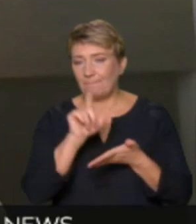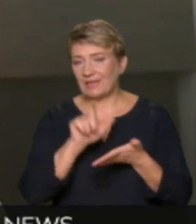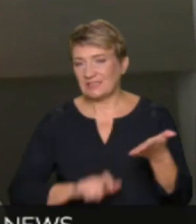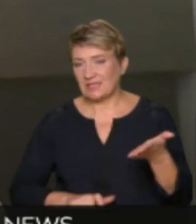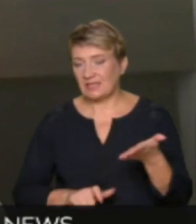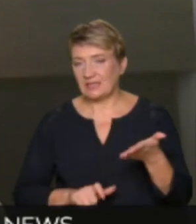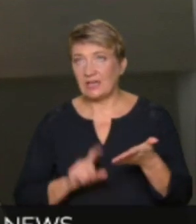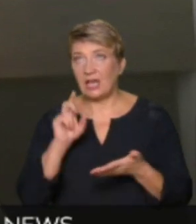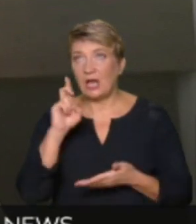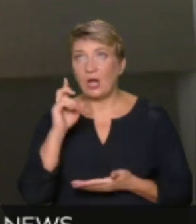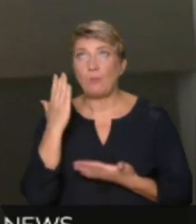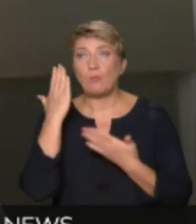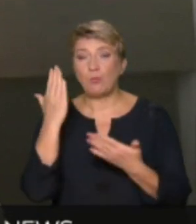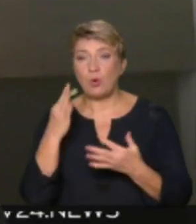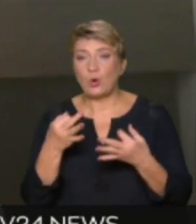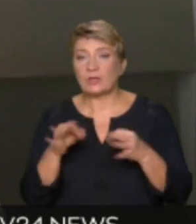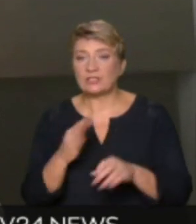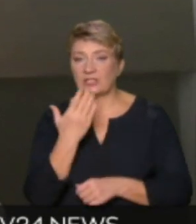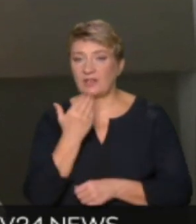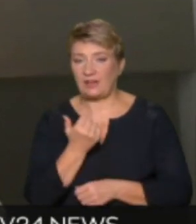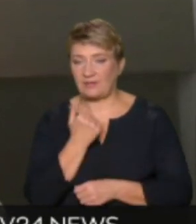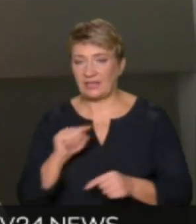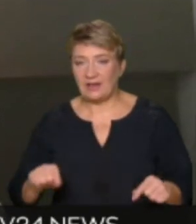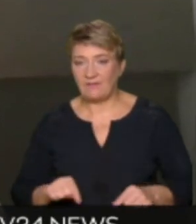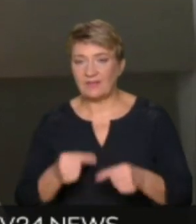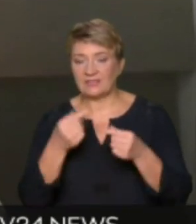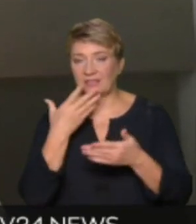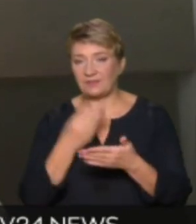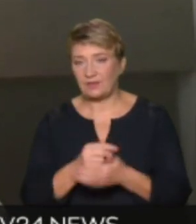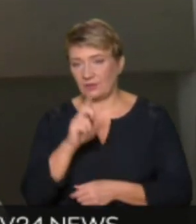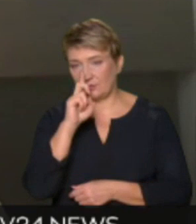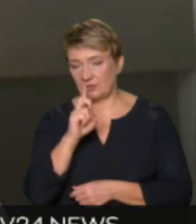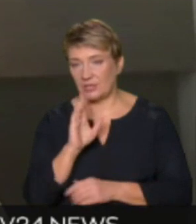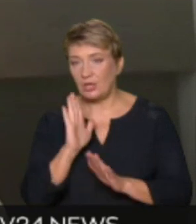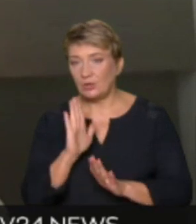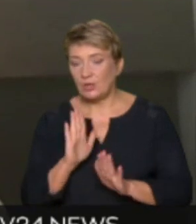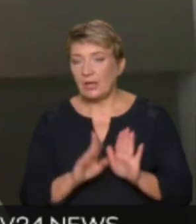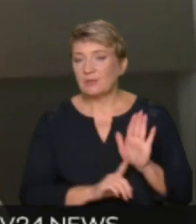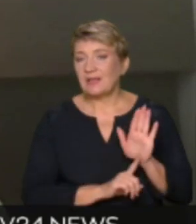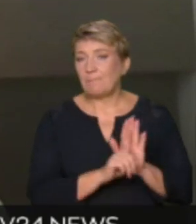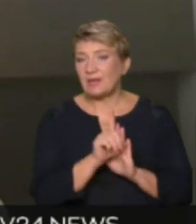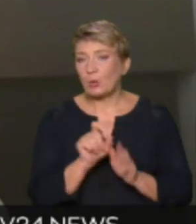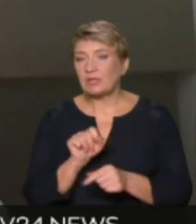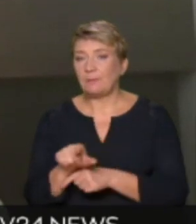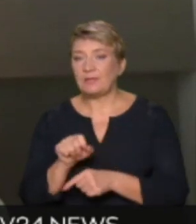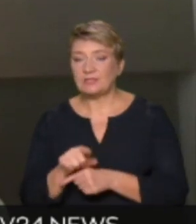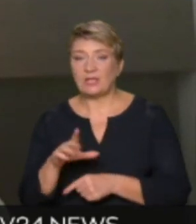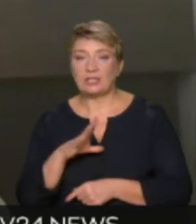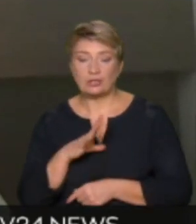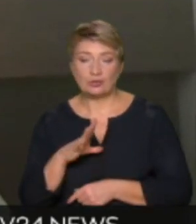Бог разрешит евреям воссоздать свое государство только после прихода Мессии. Вот они ждут Мессию,